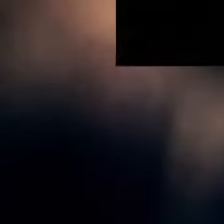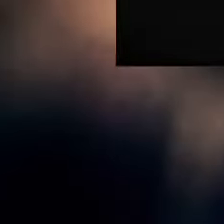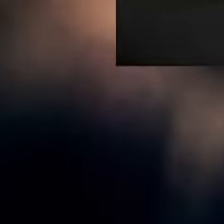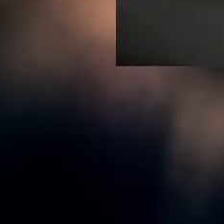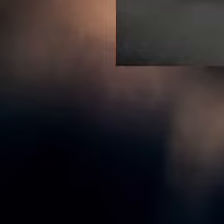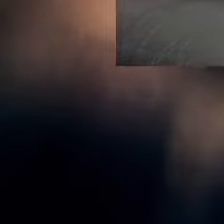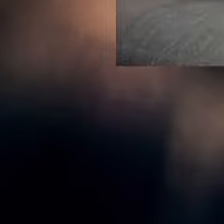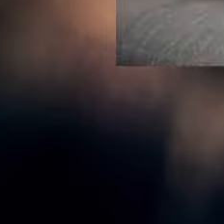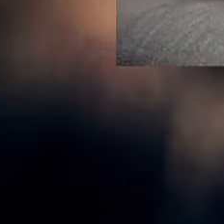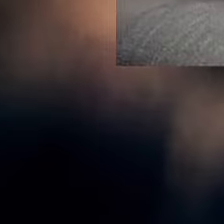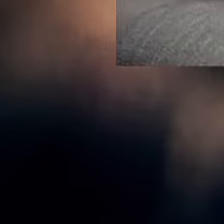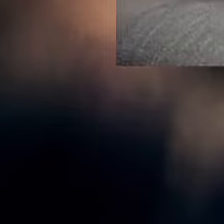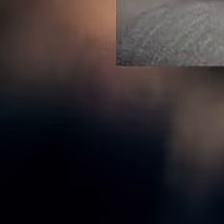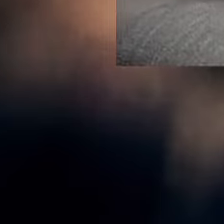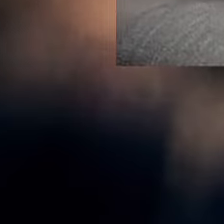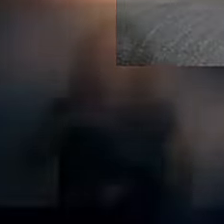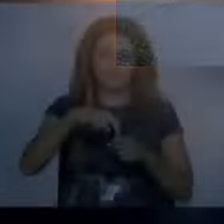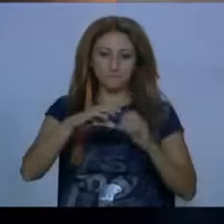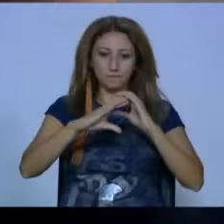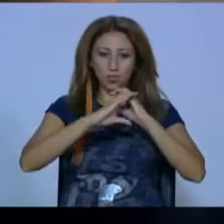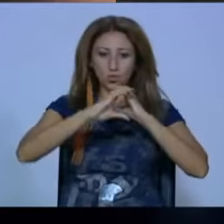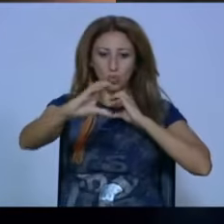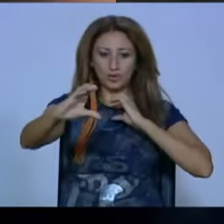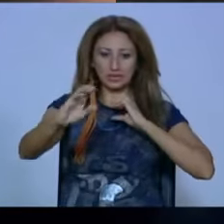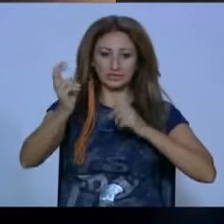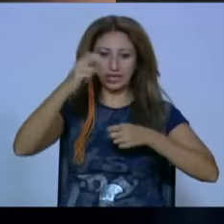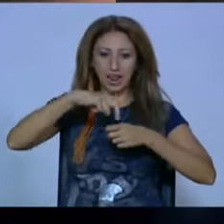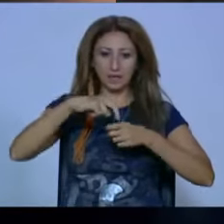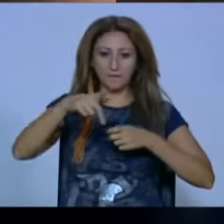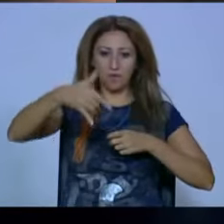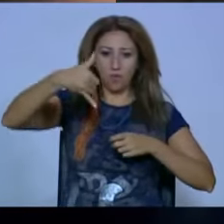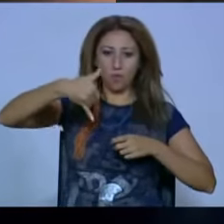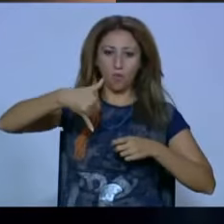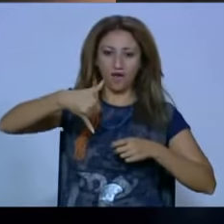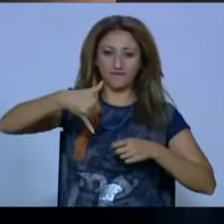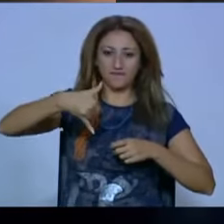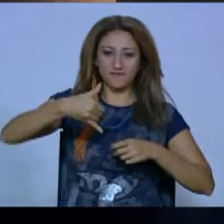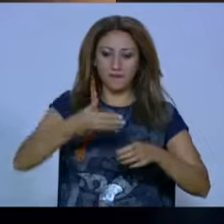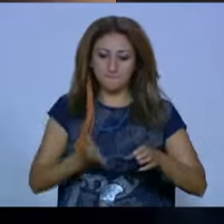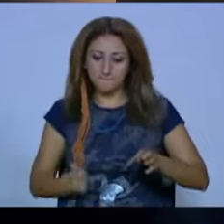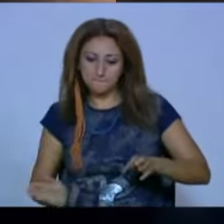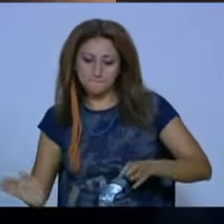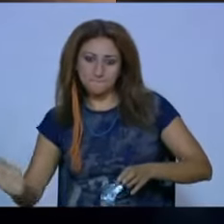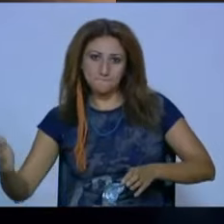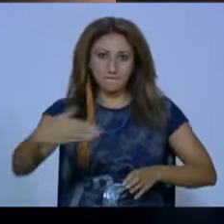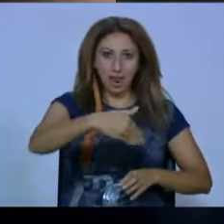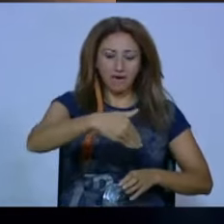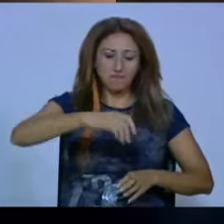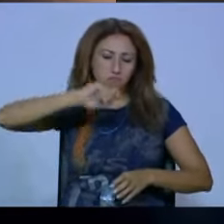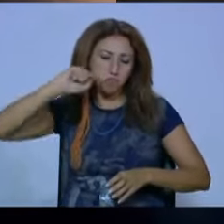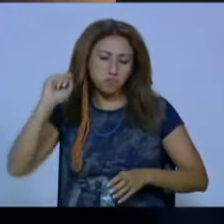ركب أتوبيس واقف جنب السواق عشان انزل عند فرن الخليل، وانا واقف جنبه لقيته خد الملف بسرعه غير